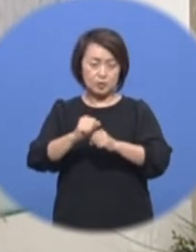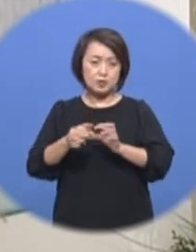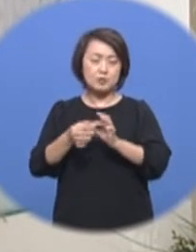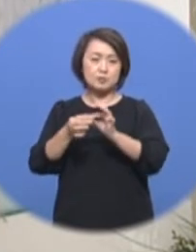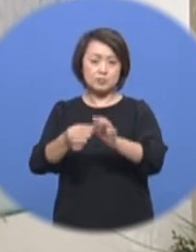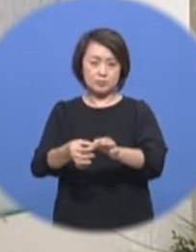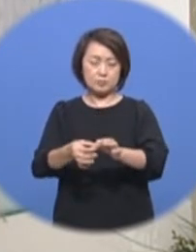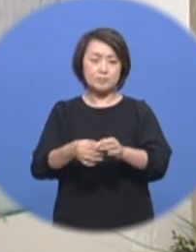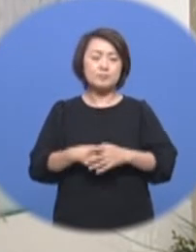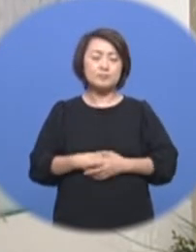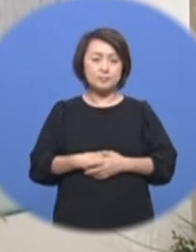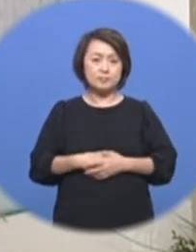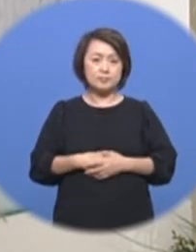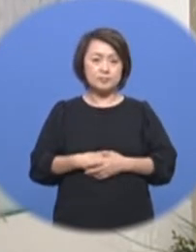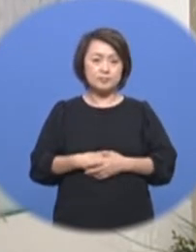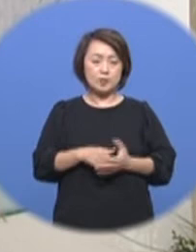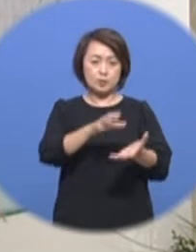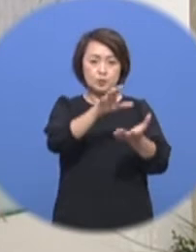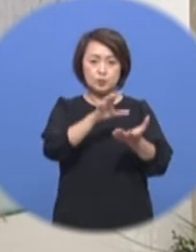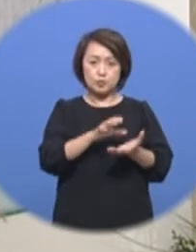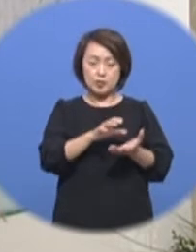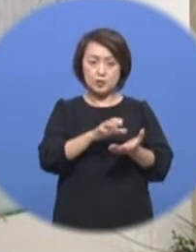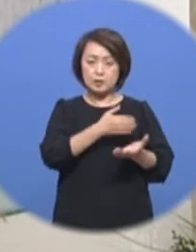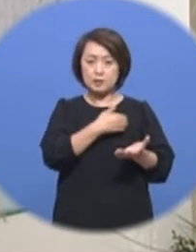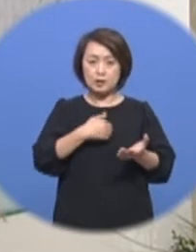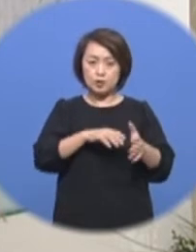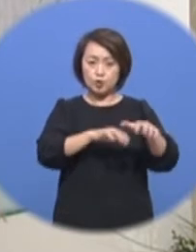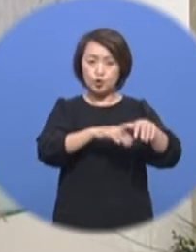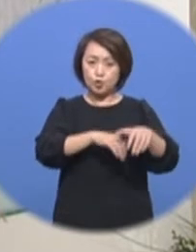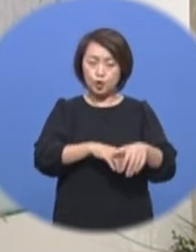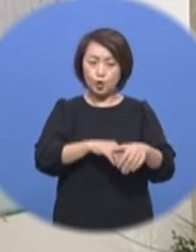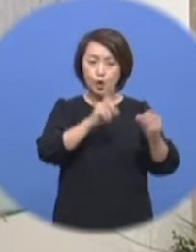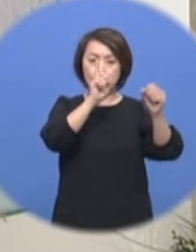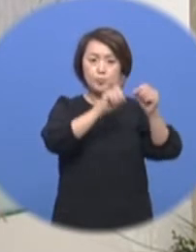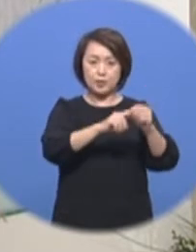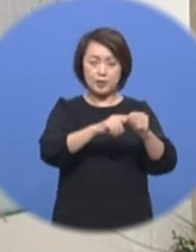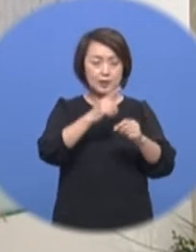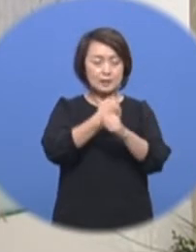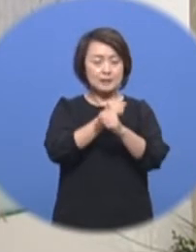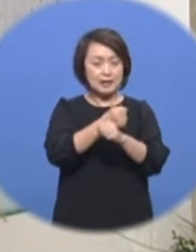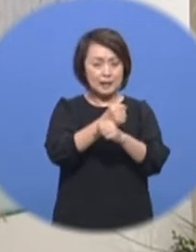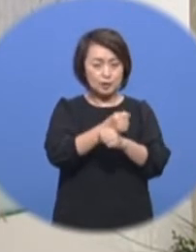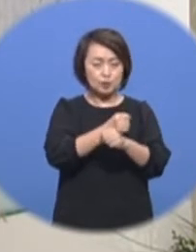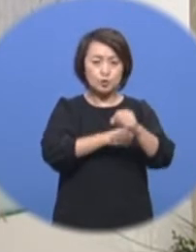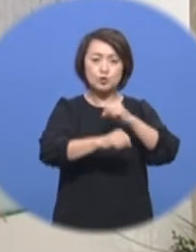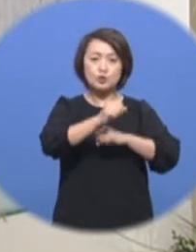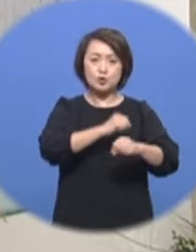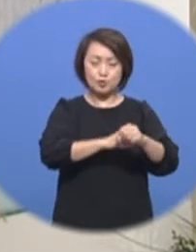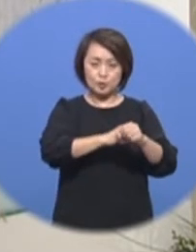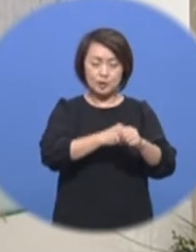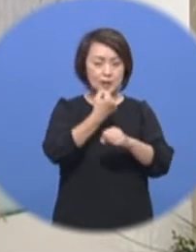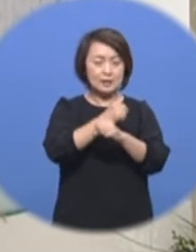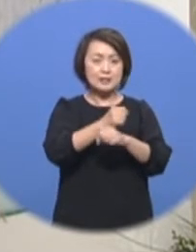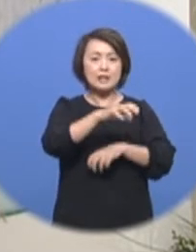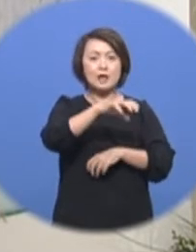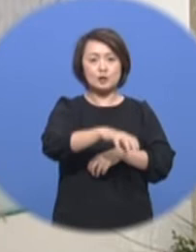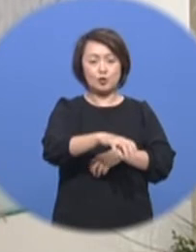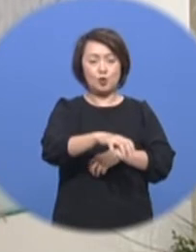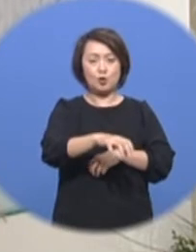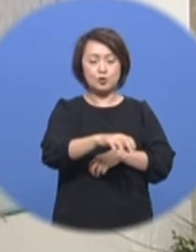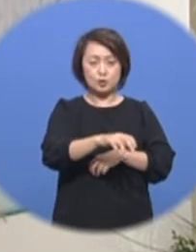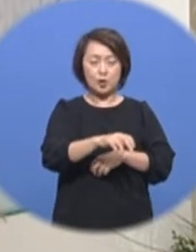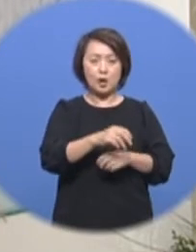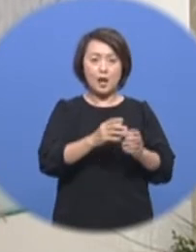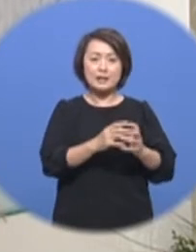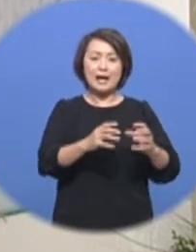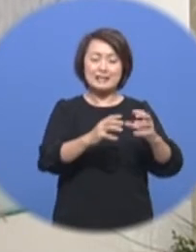するほか、収益性の高い農業を目指して試験研究に取り組む農業試験場団地園芸センター